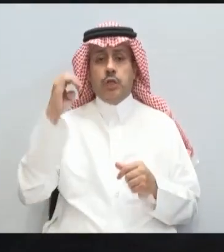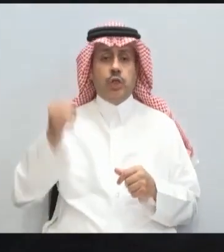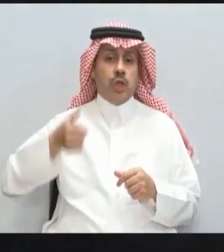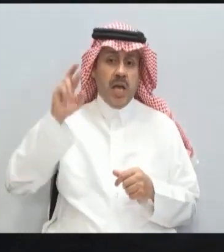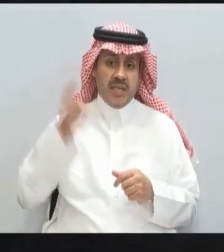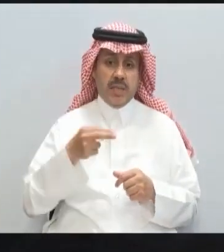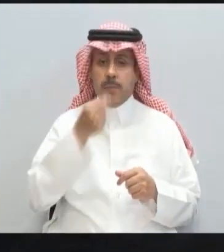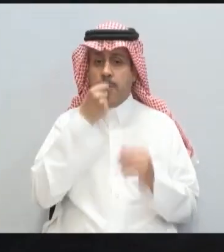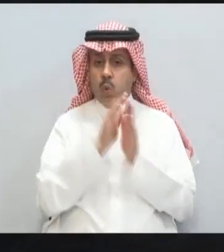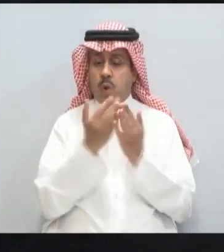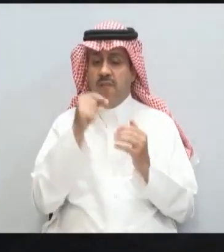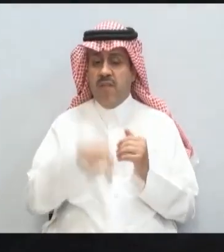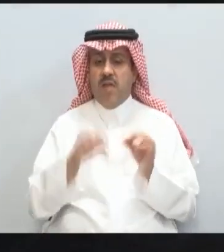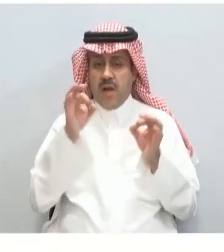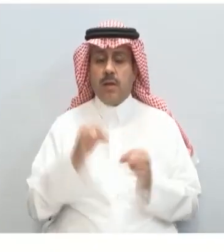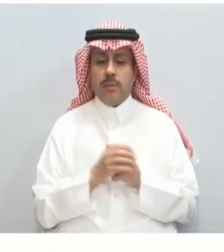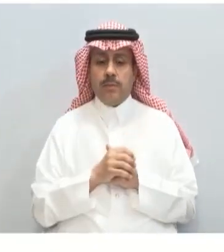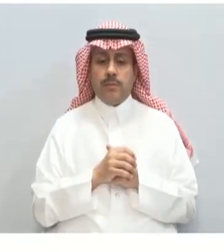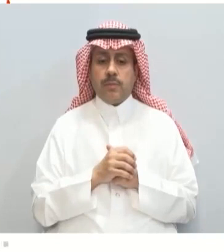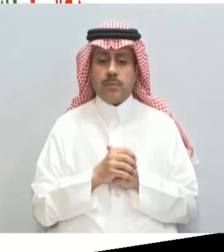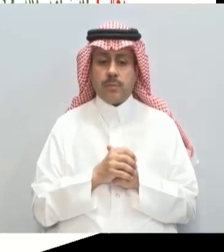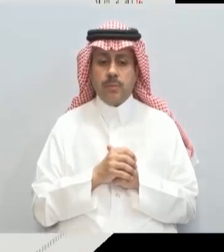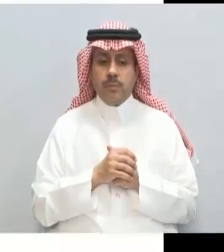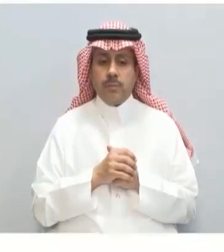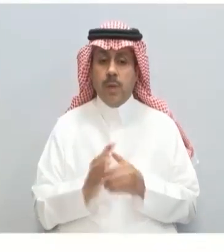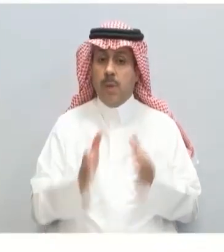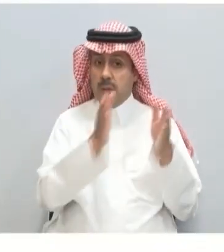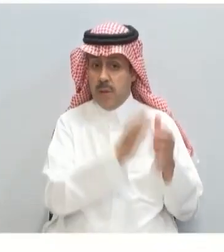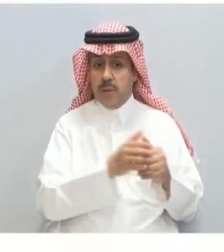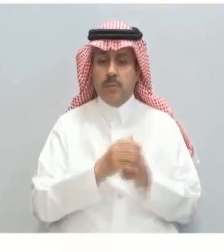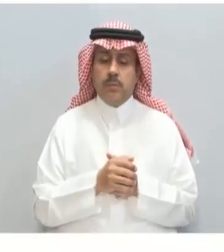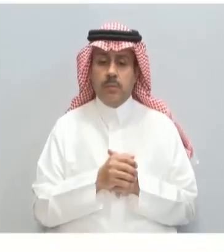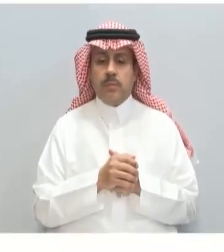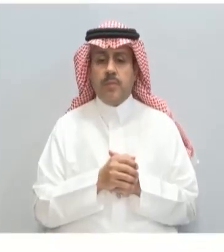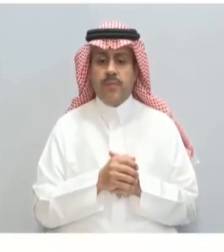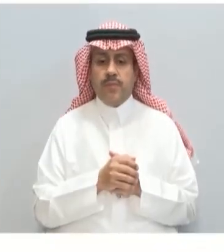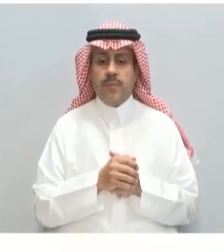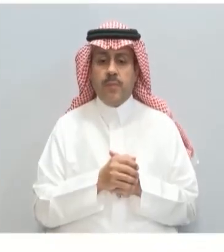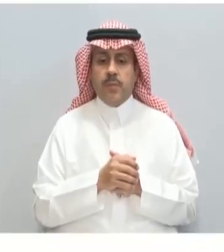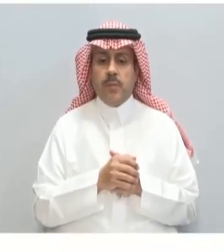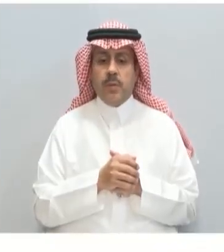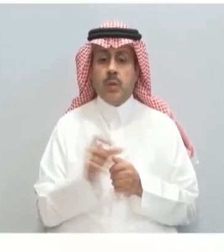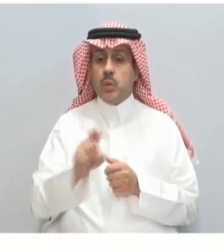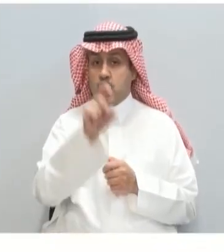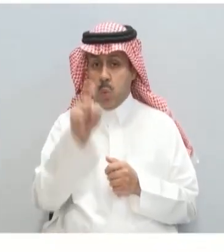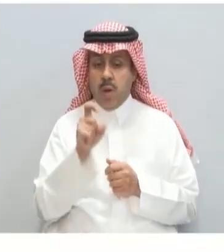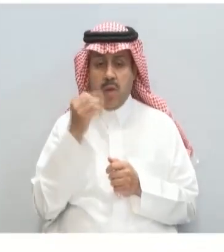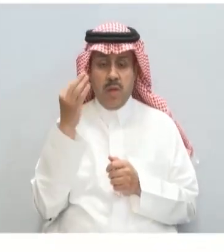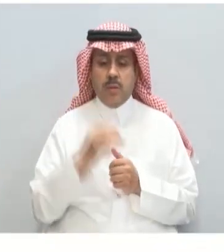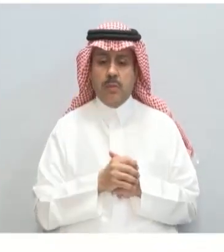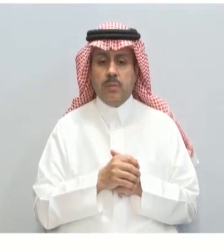هذه الايه الكريمه اذا ايها الطلاب والطالبات بعد هذا ناتي ايضا الى تقويم اخر من